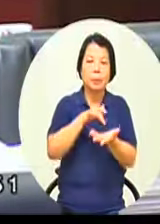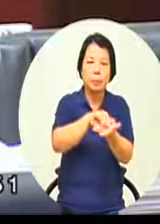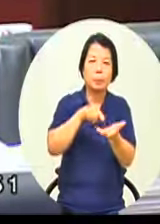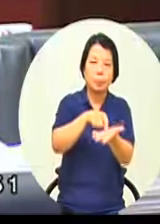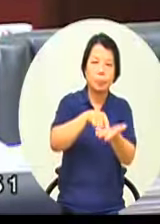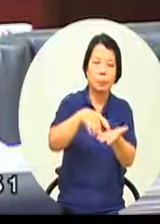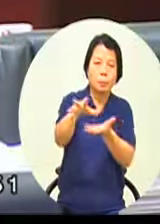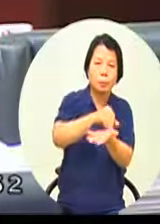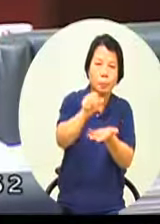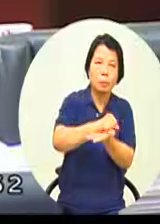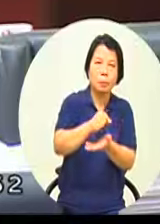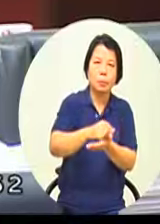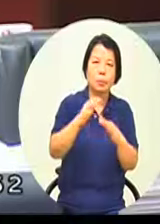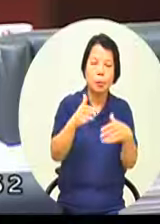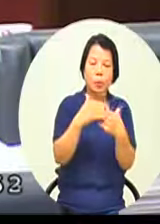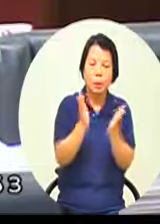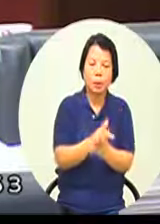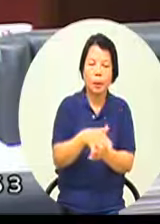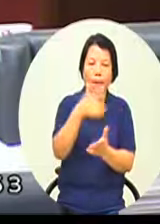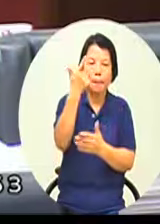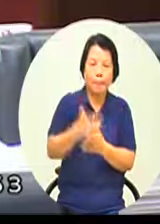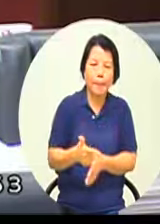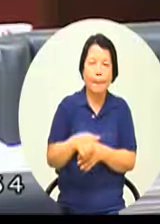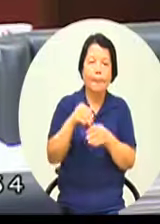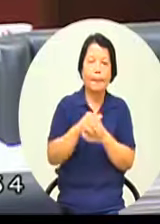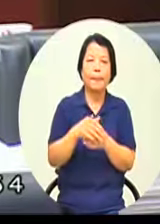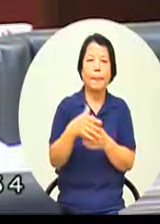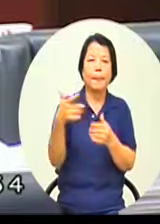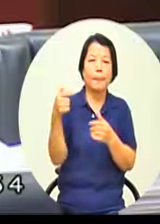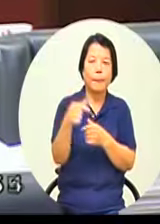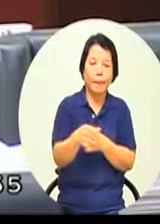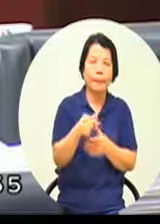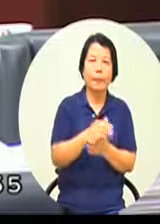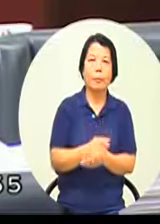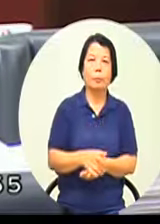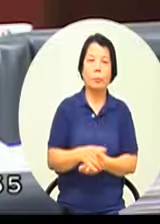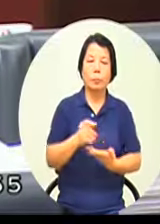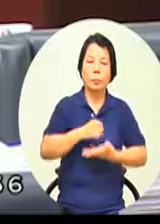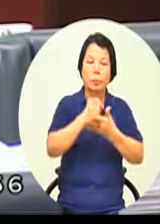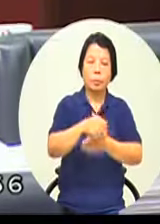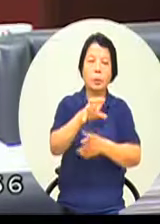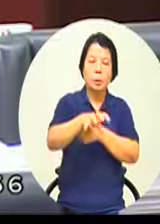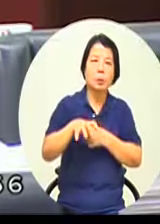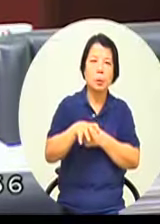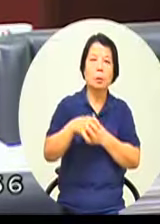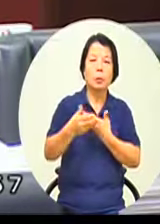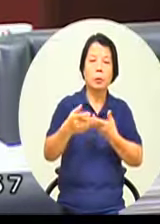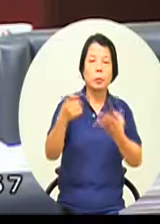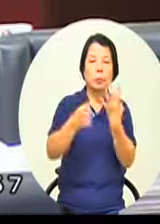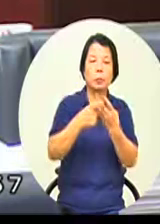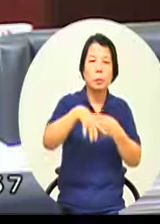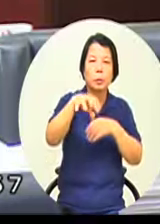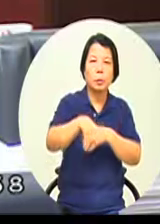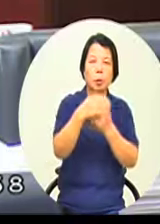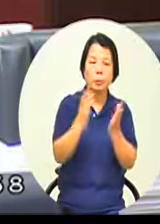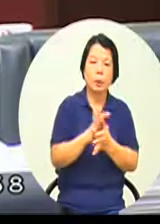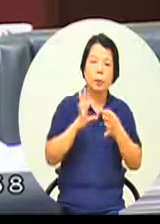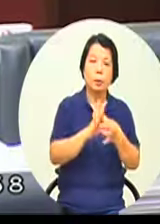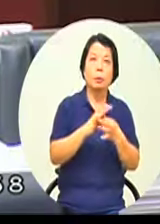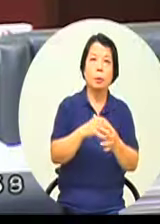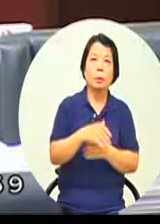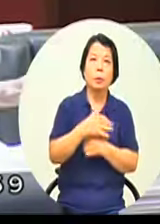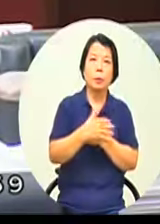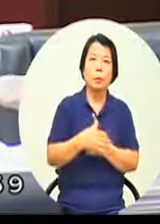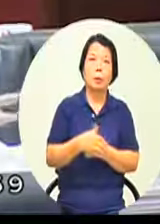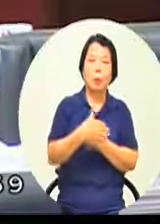现在好像已经慢慢在消退了。所以我也在这边提醒我们农业局，也不要因为宝可梦而认为说物